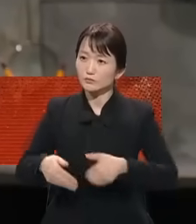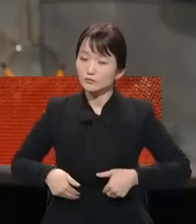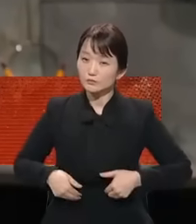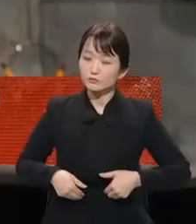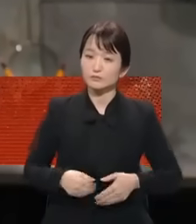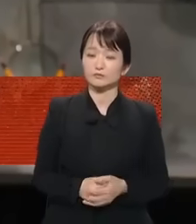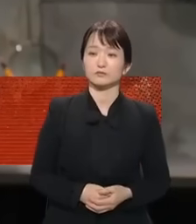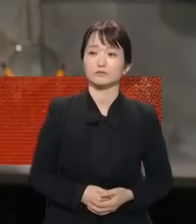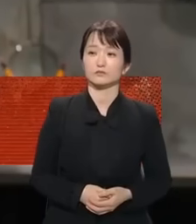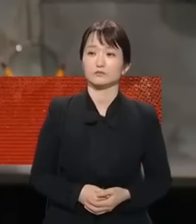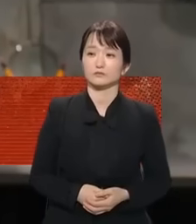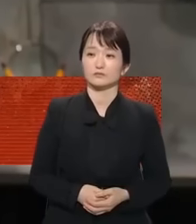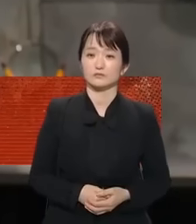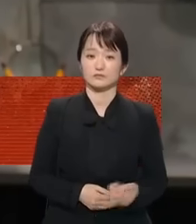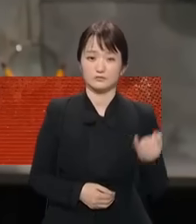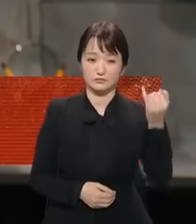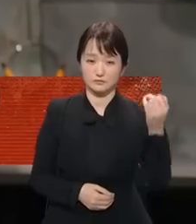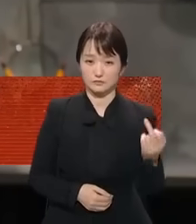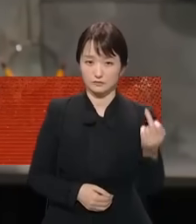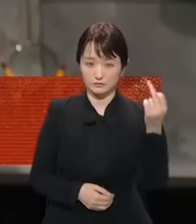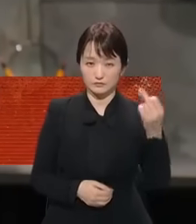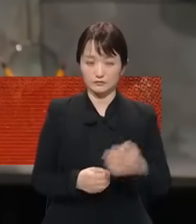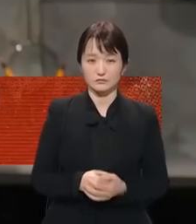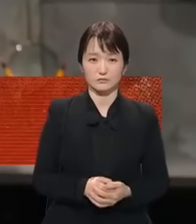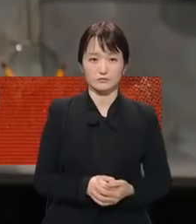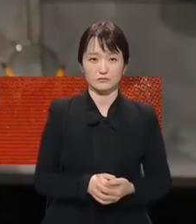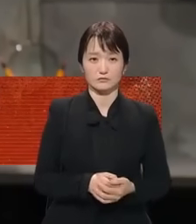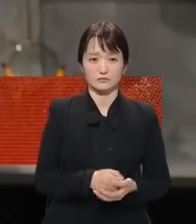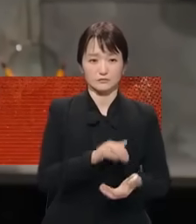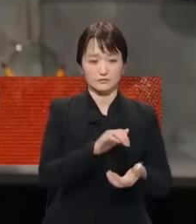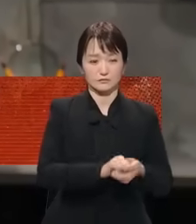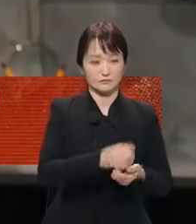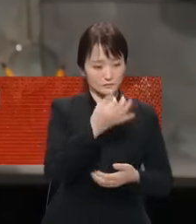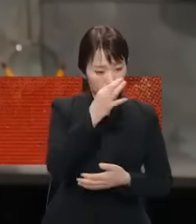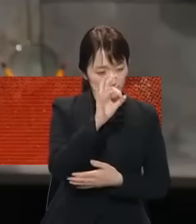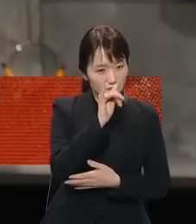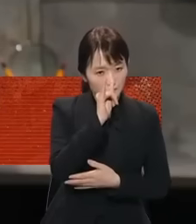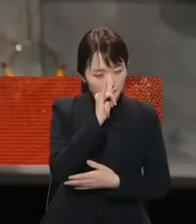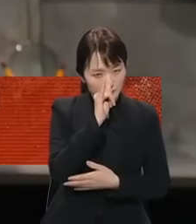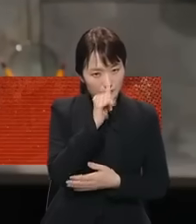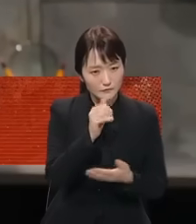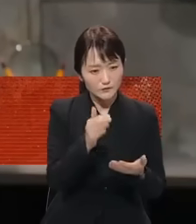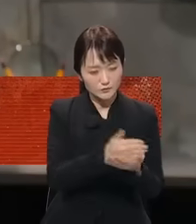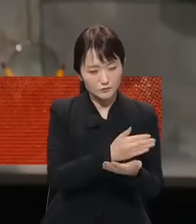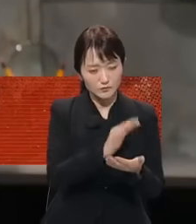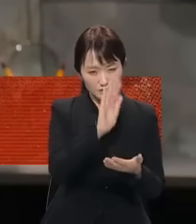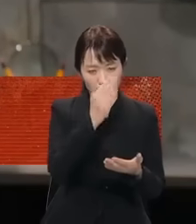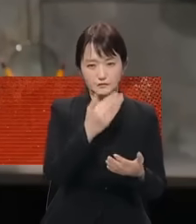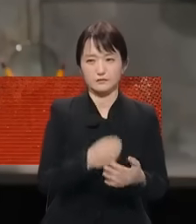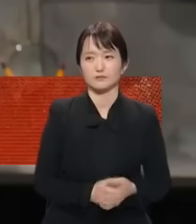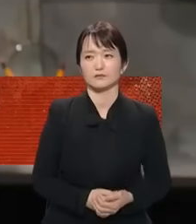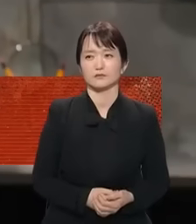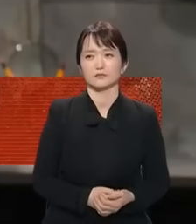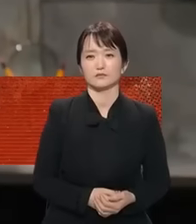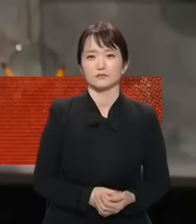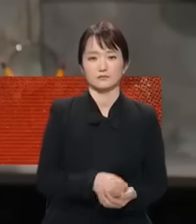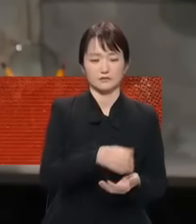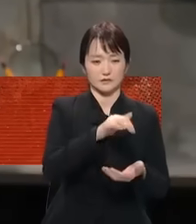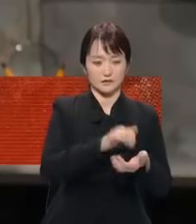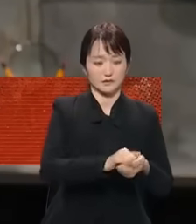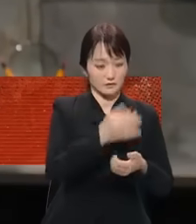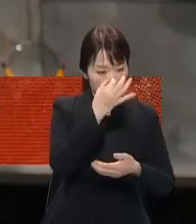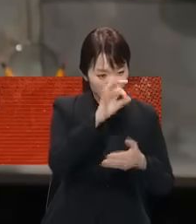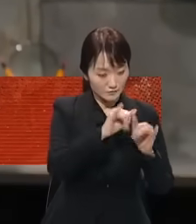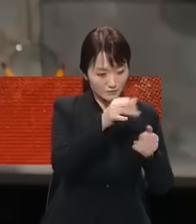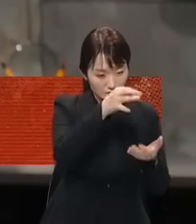중에 포기도 있고 아마 한정 승인도 있는 것 같은데 또 구별을 해야 될 것 같고 만약에 한정 승인한 사람이 재산을 받아간다고 하면